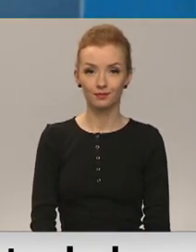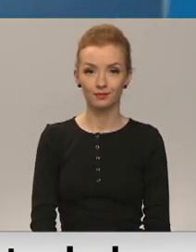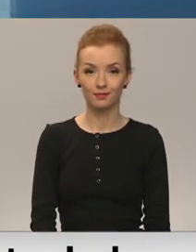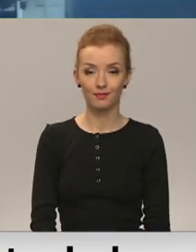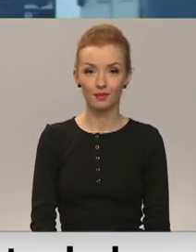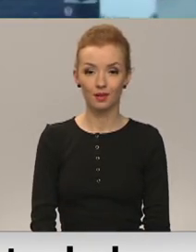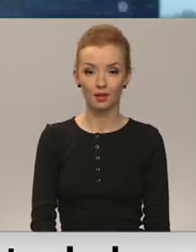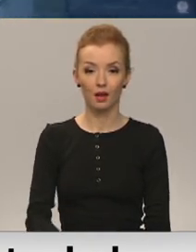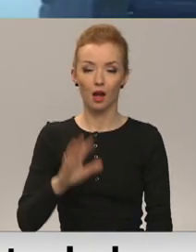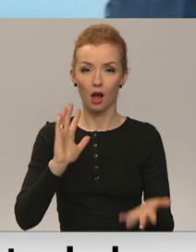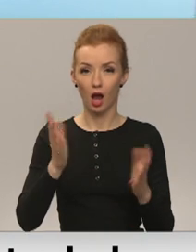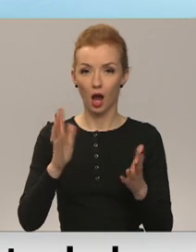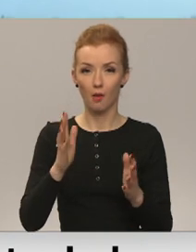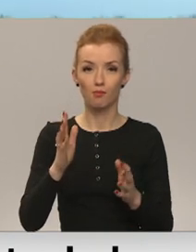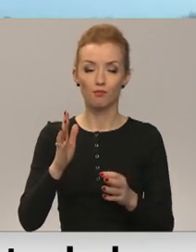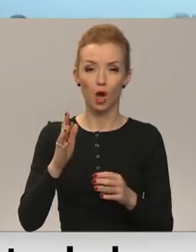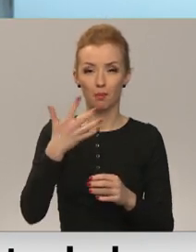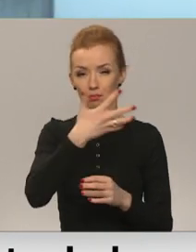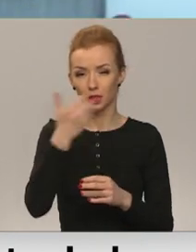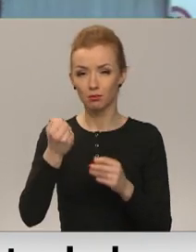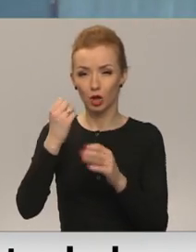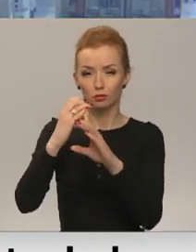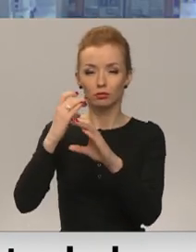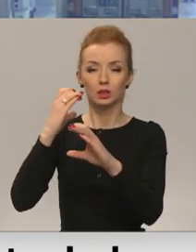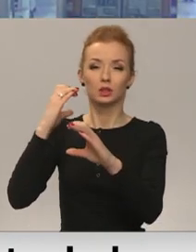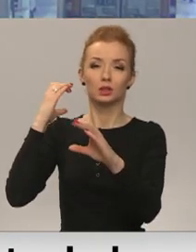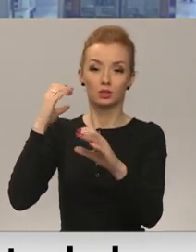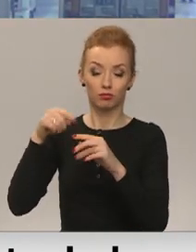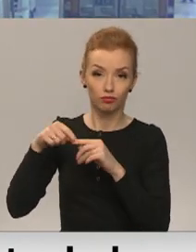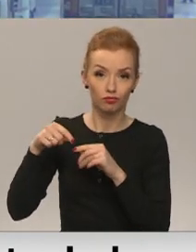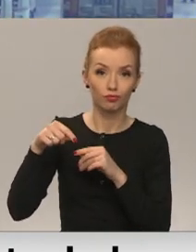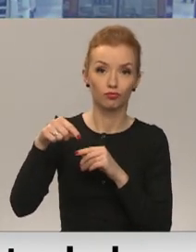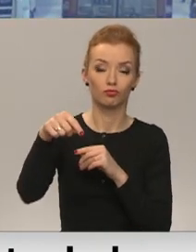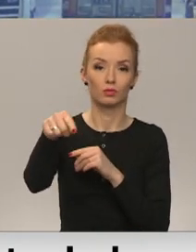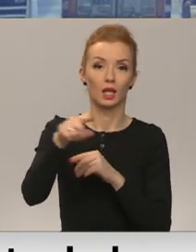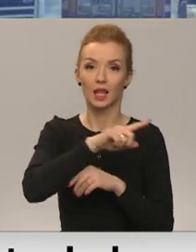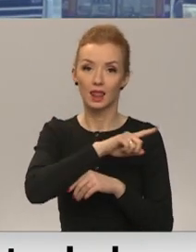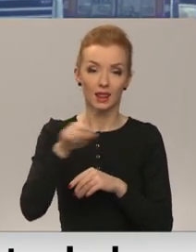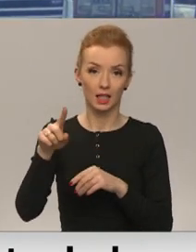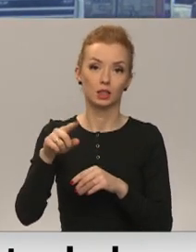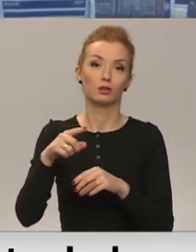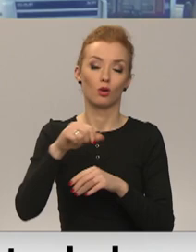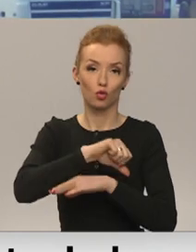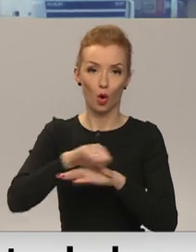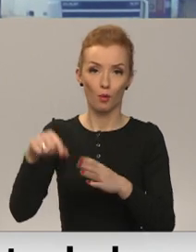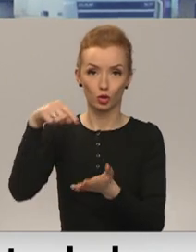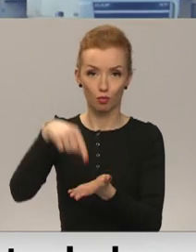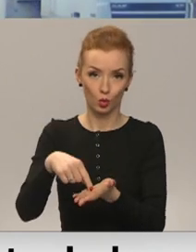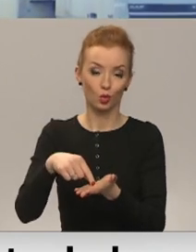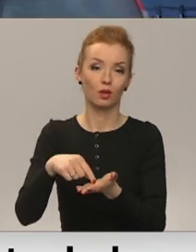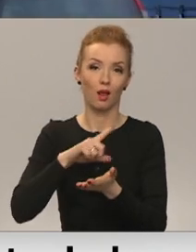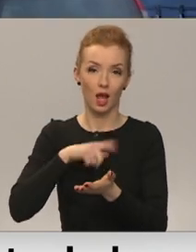Teju pustūkstotis kravas automašīnu 3 km garumā. Tā ir rinda līdz Terehovas robežkontroles punktam uz Latvijas-Krievijas